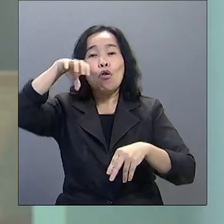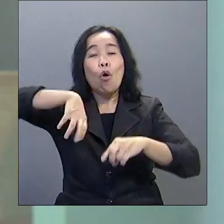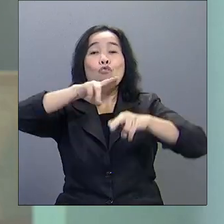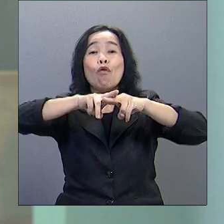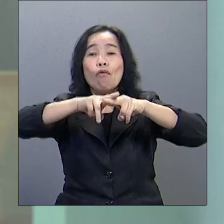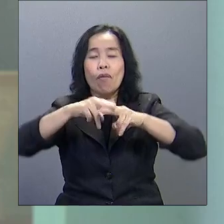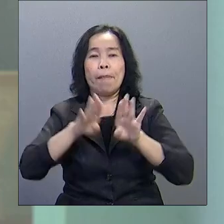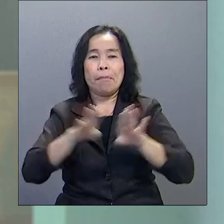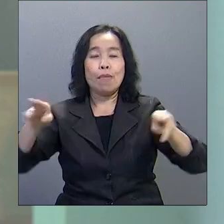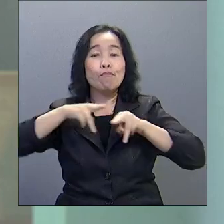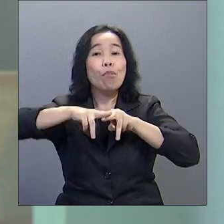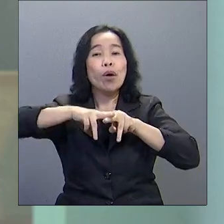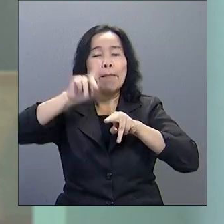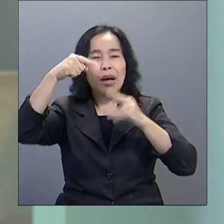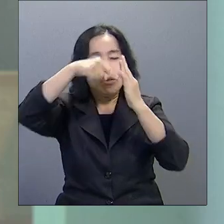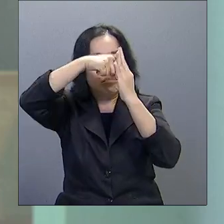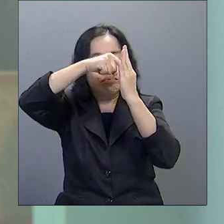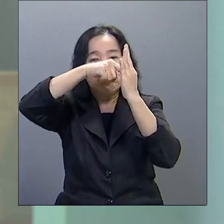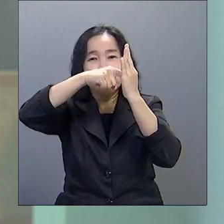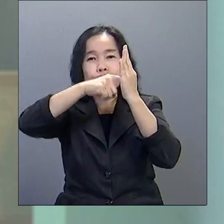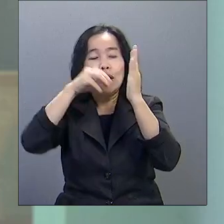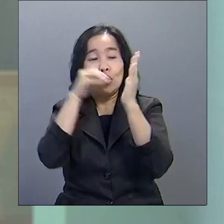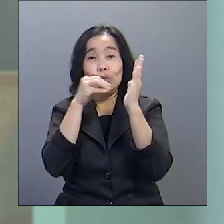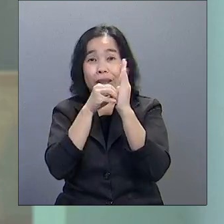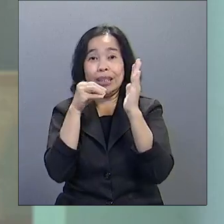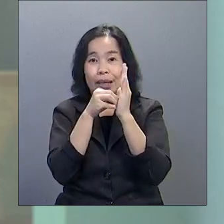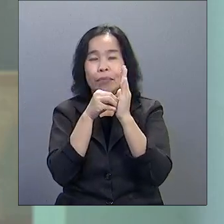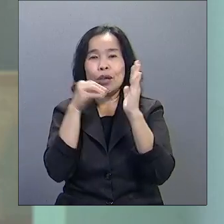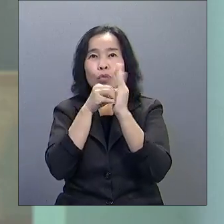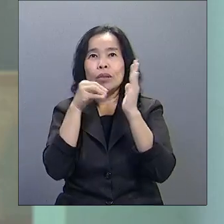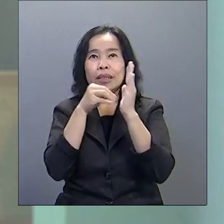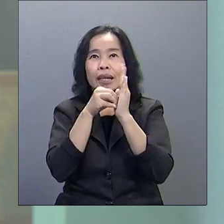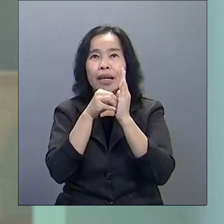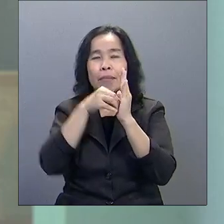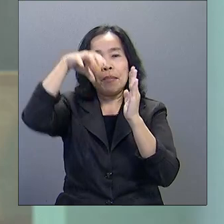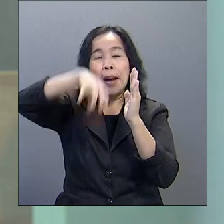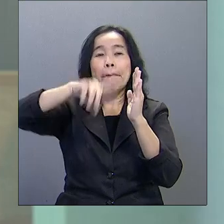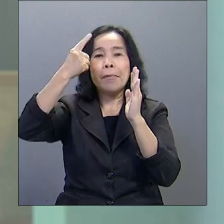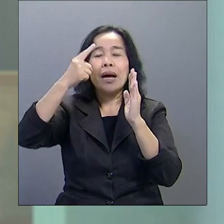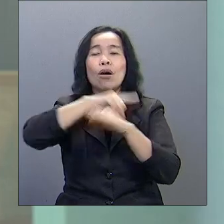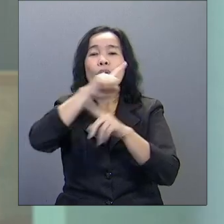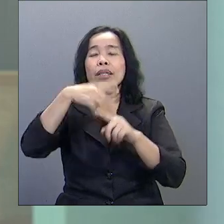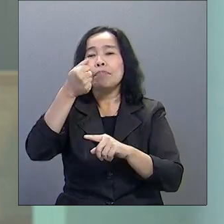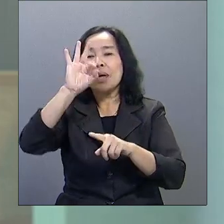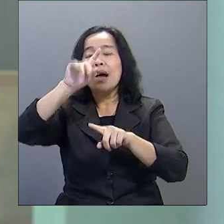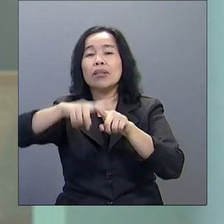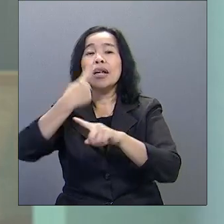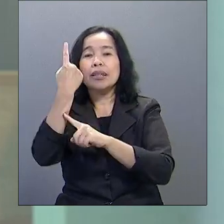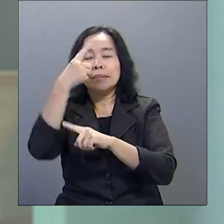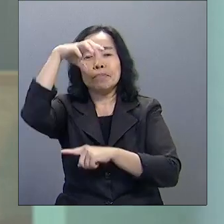บริการรถไฟทางไกลณสถานีกลางกรุงกรุงเทพฯอภิวัฒน์ตั้งแต่ 19มกราคม